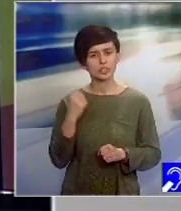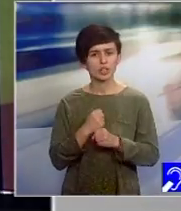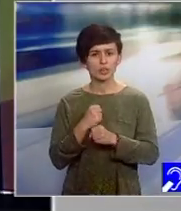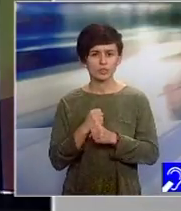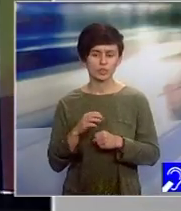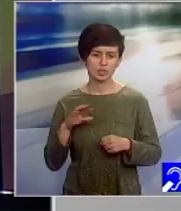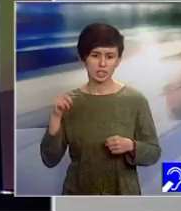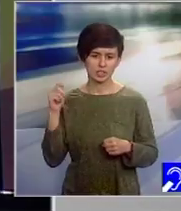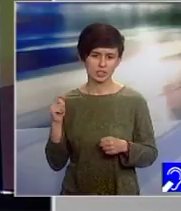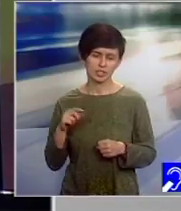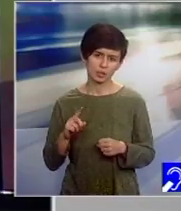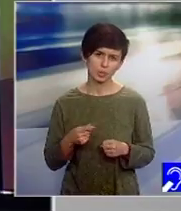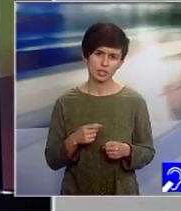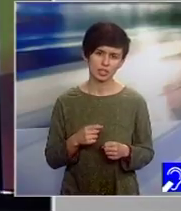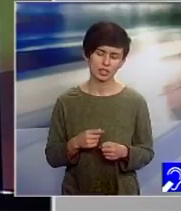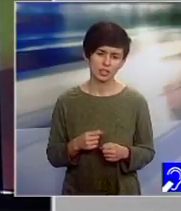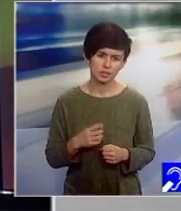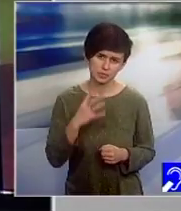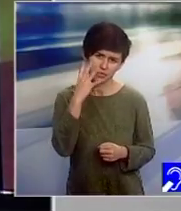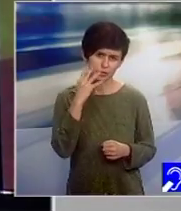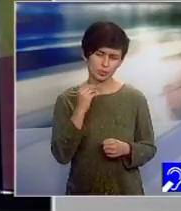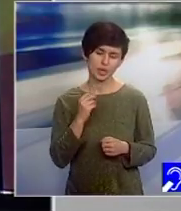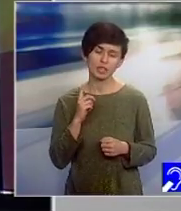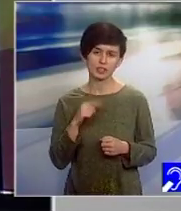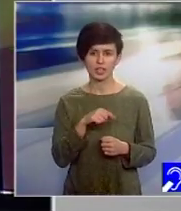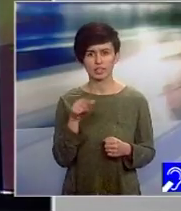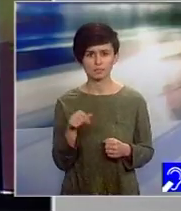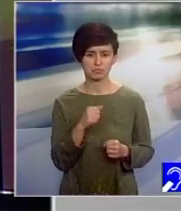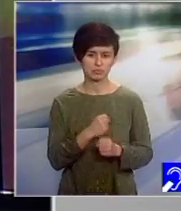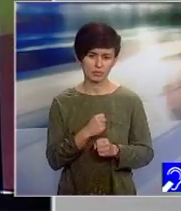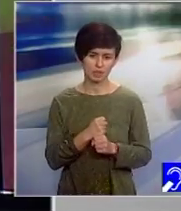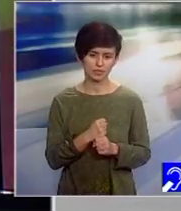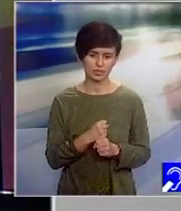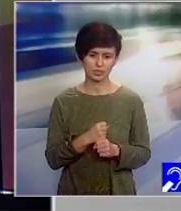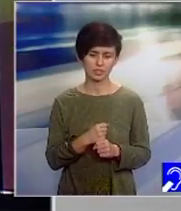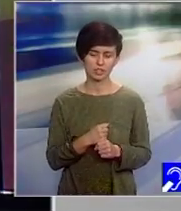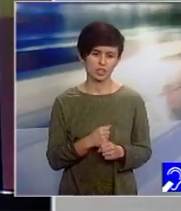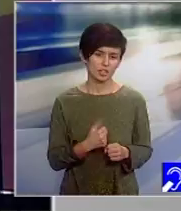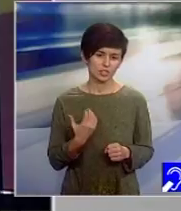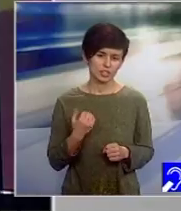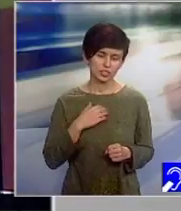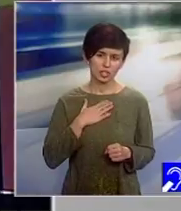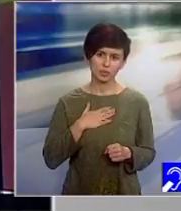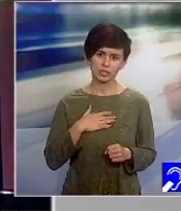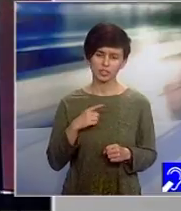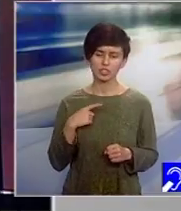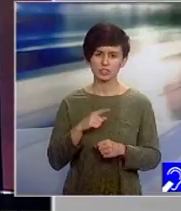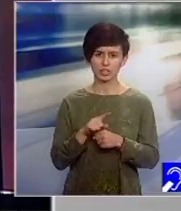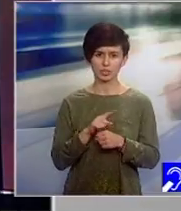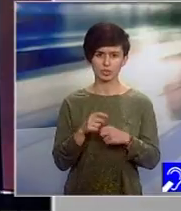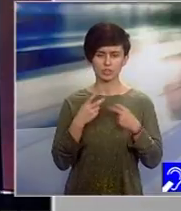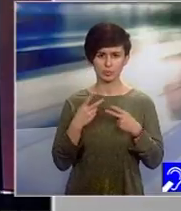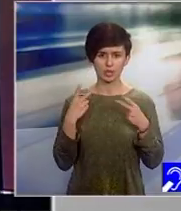regretă, probabil că nu, probabil nu le pasă. Nu avem, noi n-am văzut de treaba noastră. Asta ne-a interesat și cred că ăsta e lucrul cel mai important